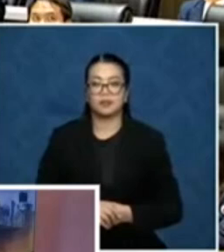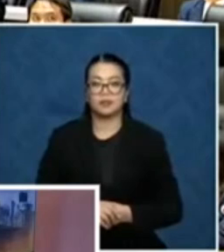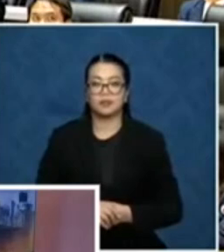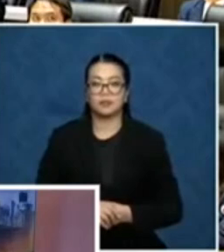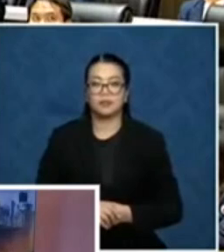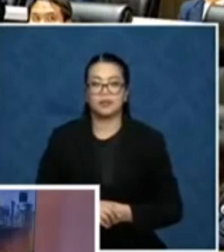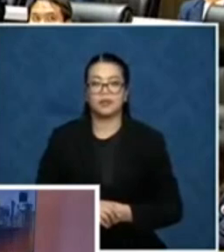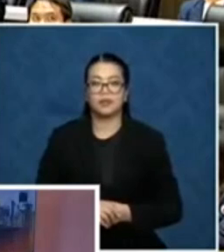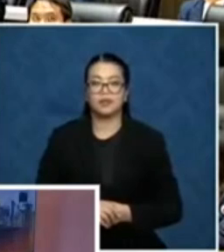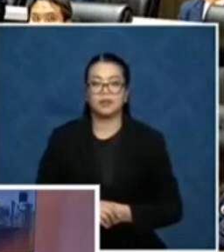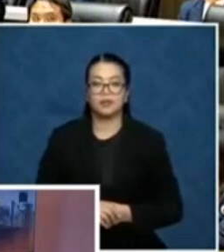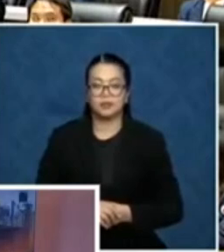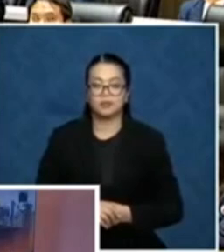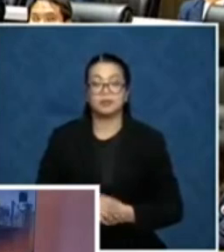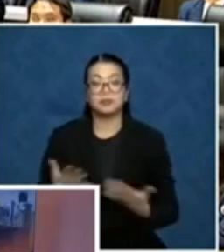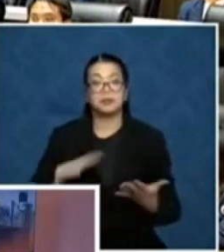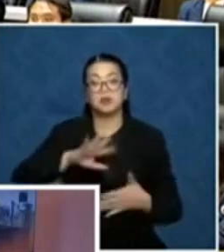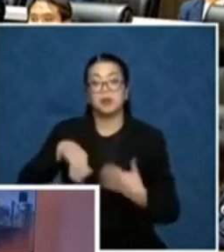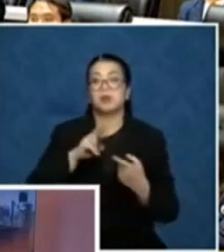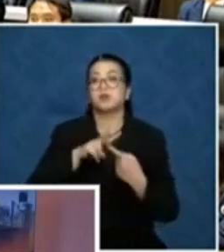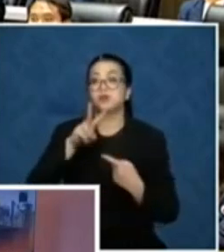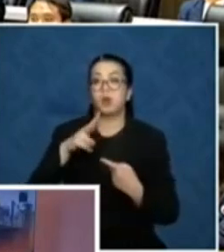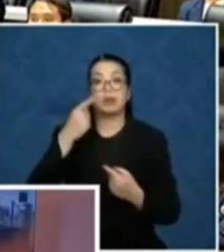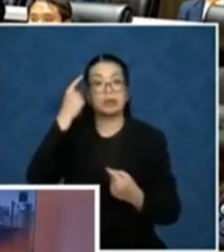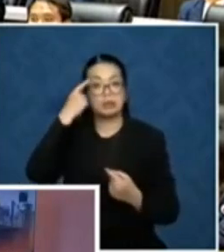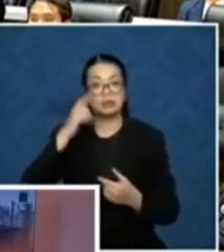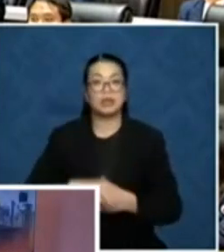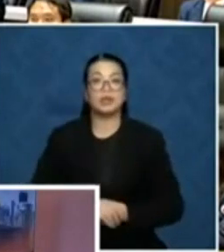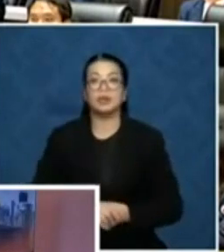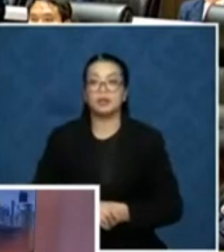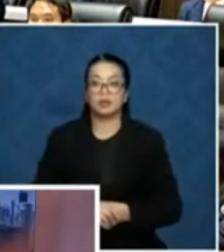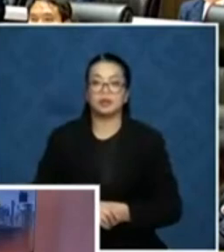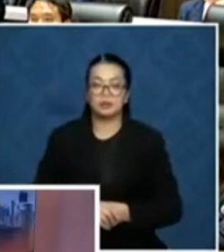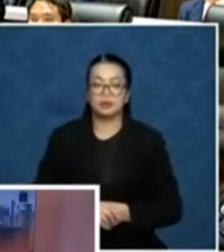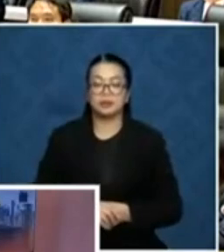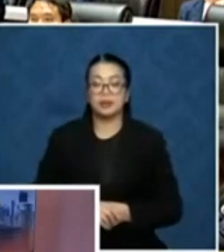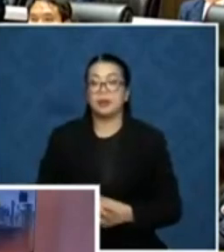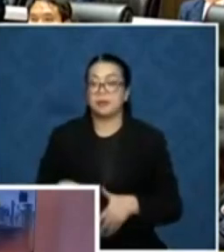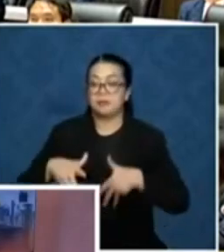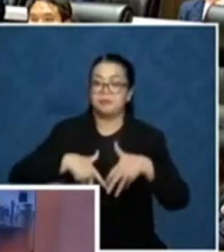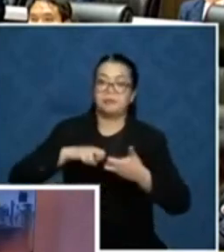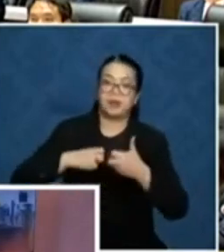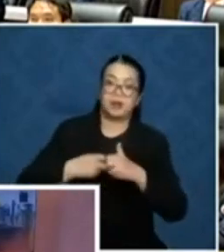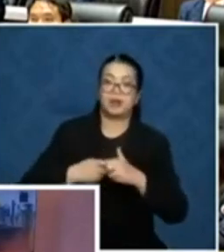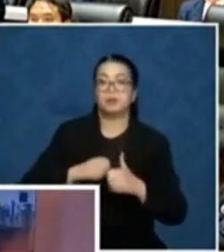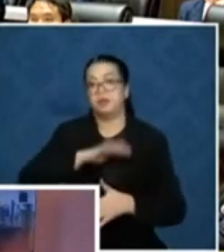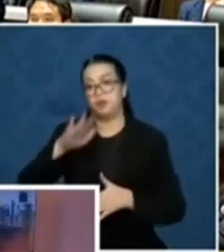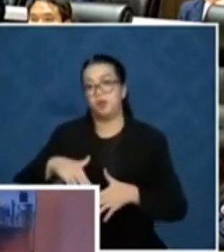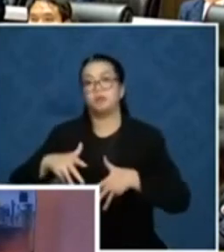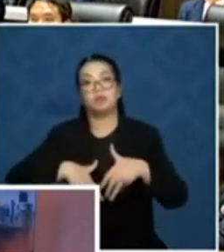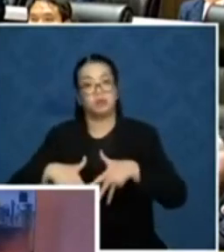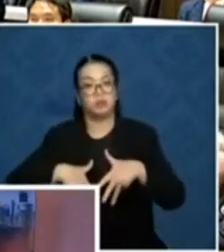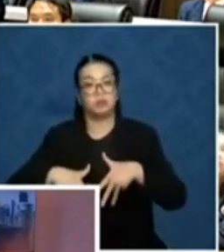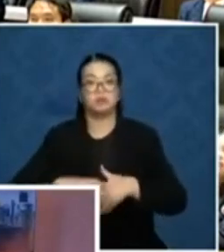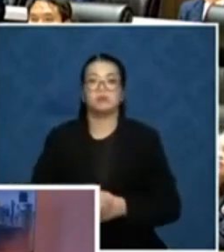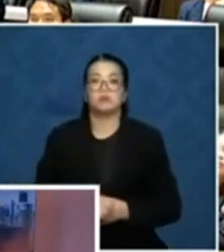ระสาที่ไหนจะมาบริหารกบอย่างเรา แก้ตัวไปเนี่ย ไม่ได้แก้ตัวคือการมองเชิงโครงสร้างมันต้องมองแบบนั้น